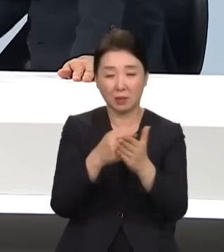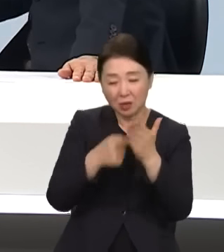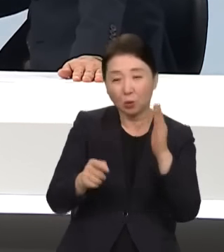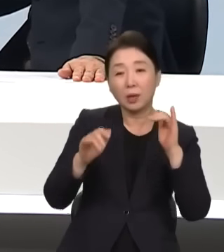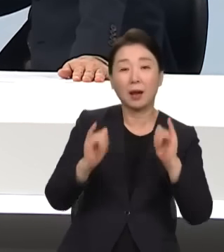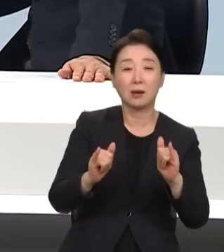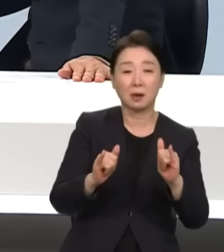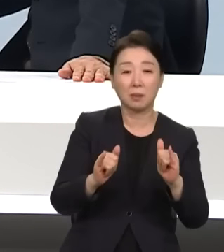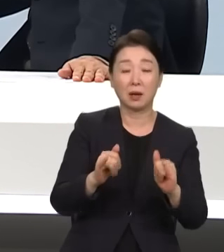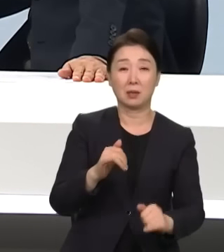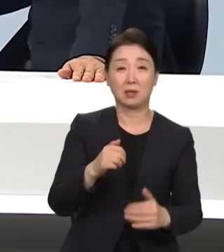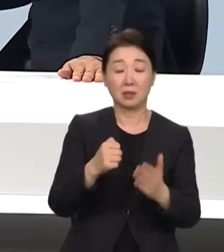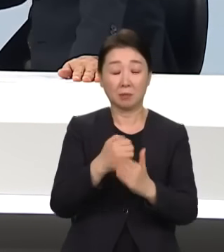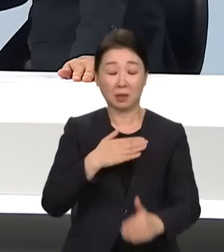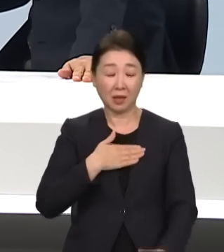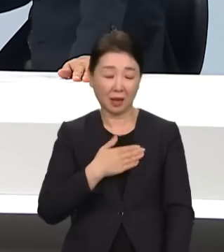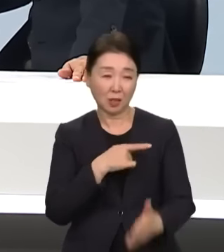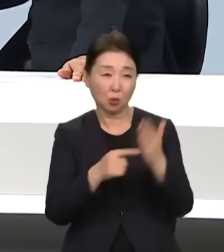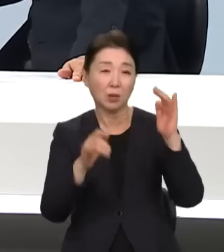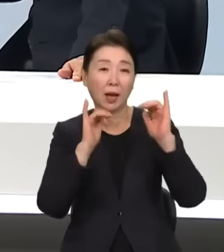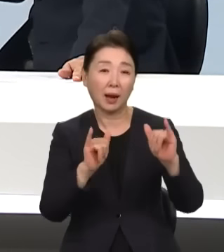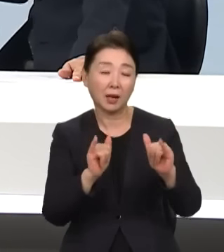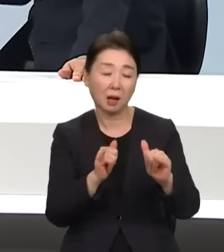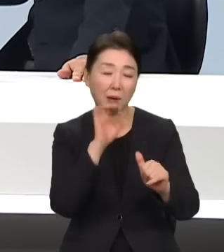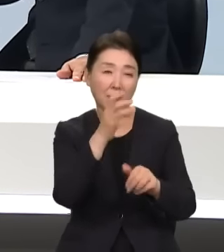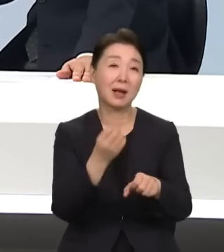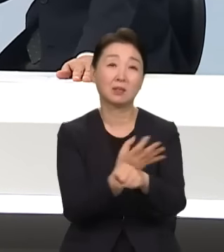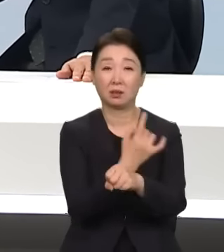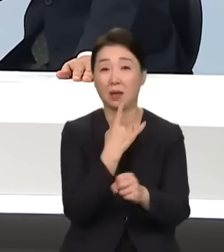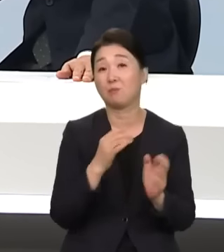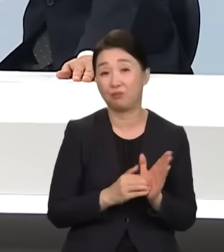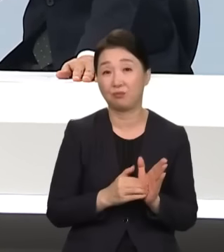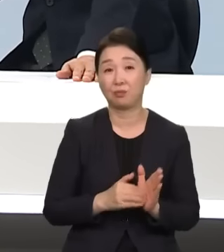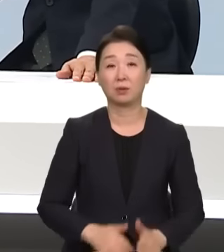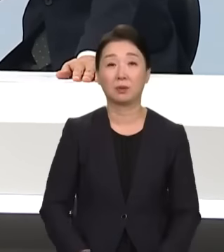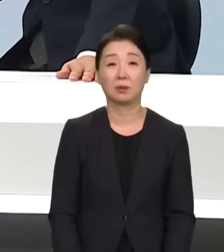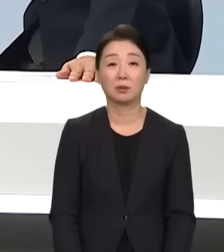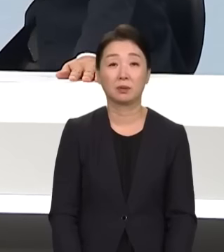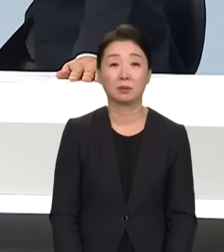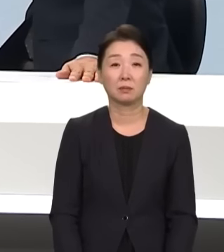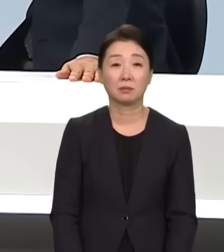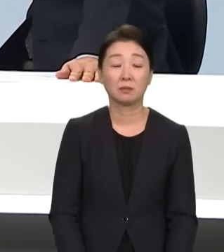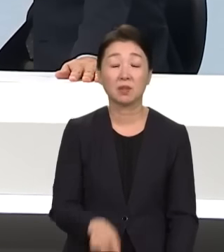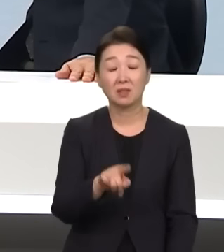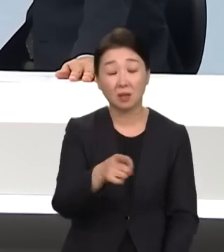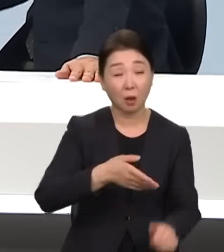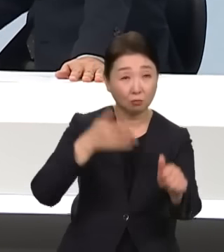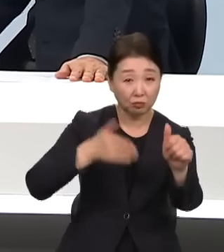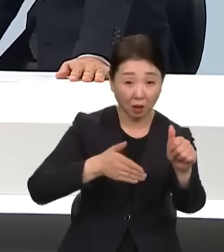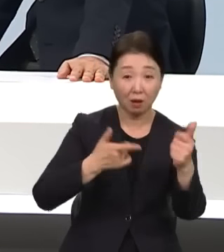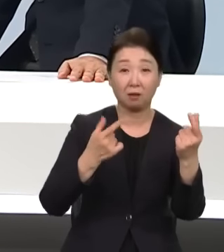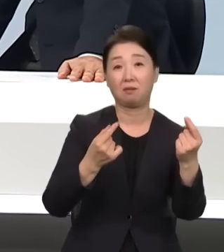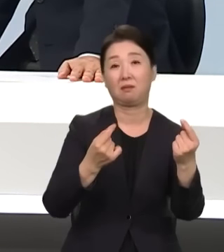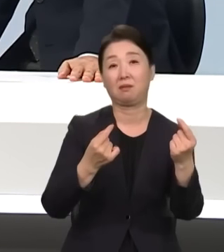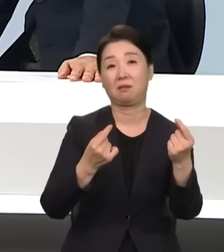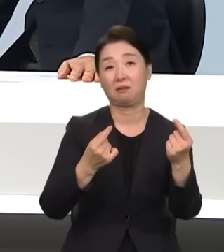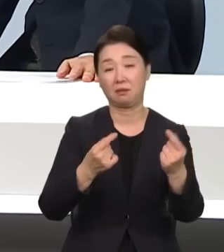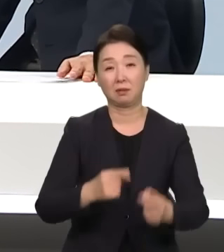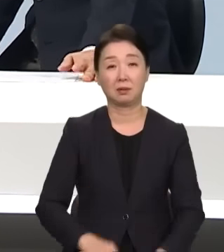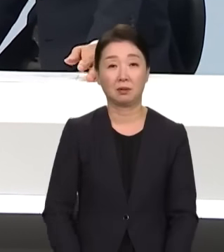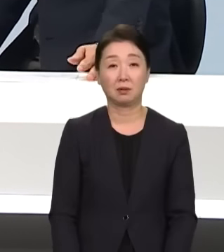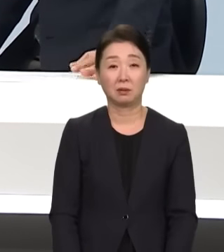그래서 본인이 불이익을 없게 해달라고 저런 얘기를 전한 것뿐이다라고 얘기를 했는데 이게 바로 청탁이 아니냐 이런 논란이 생길 수 있는 것이죠.